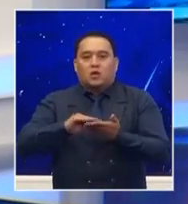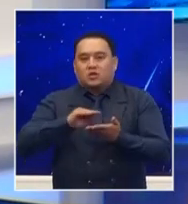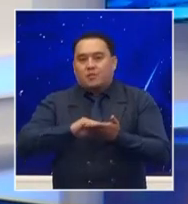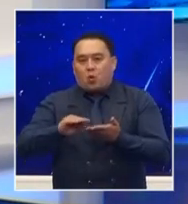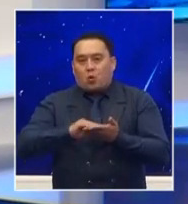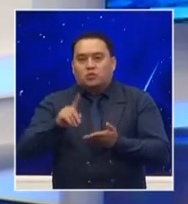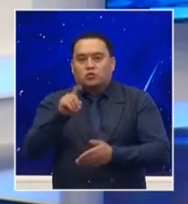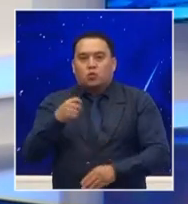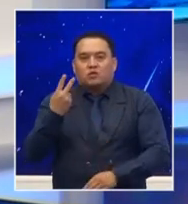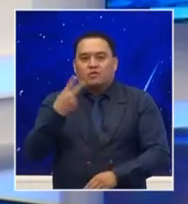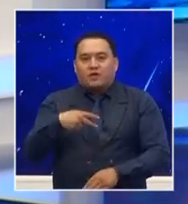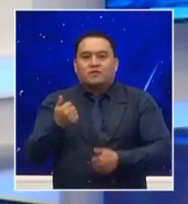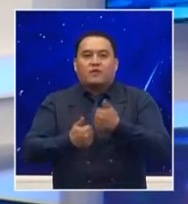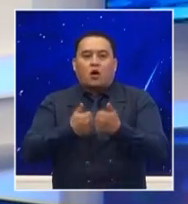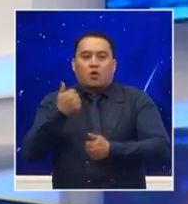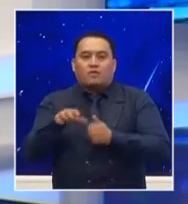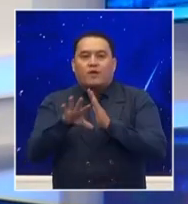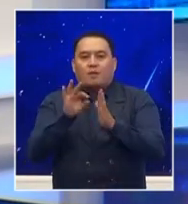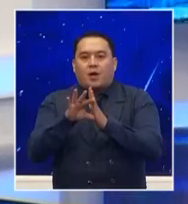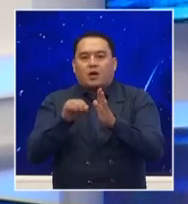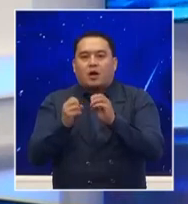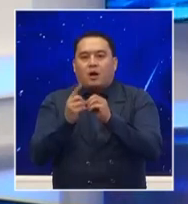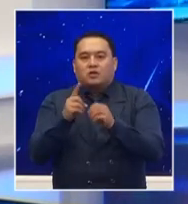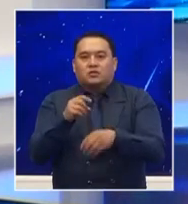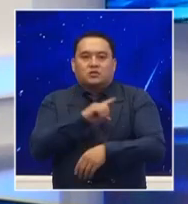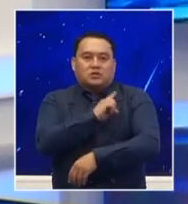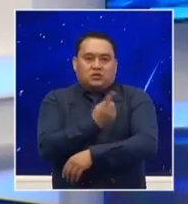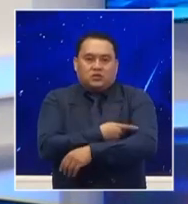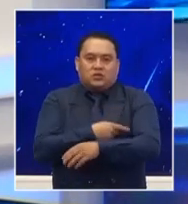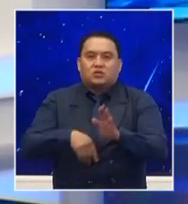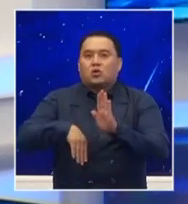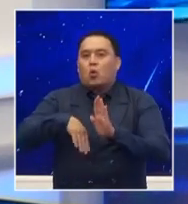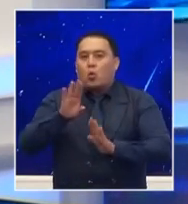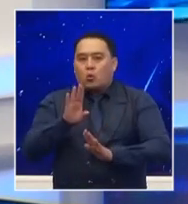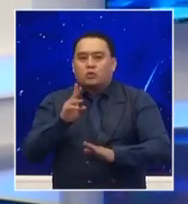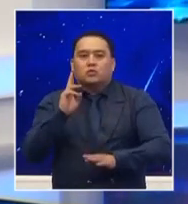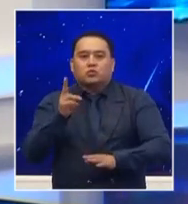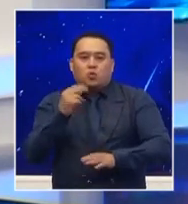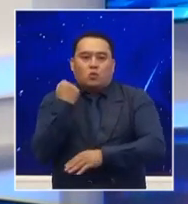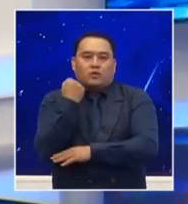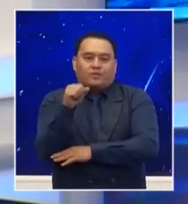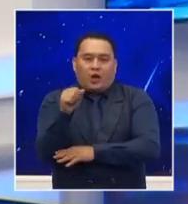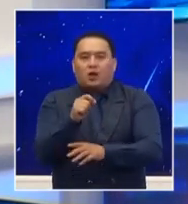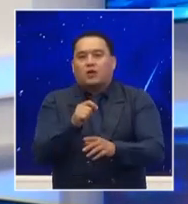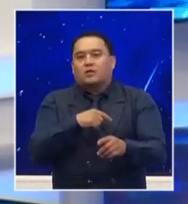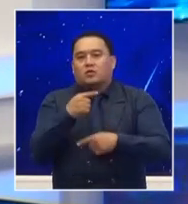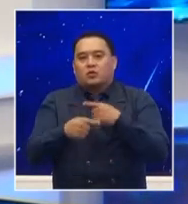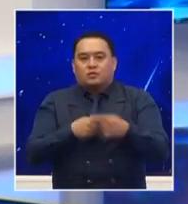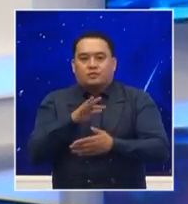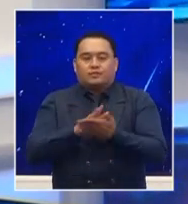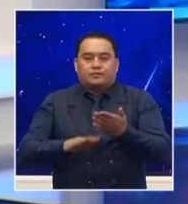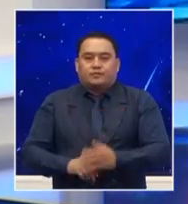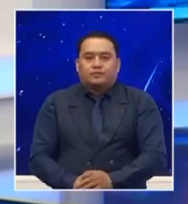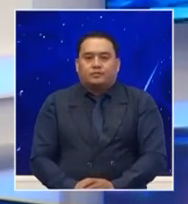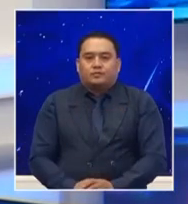масс-медиа. Из 120 конкурсантов выявили 11 сильнейших. Кто стал обладателем заветных статуэток, смотрите в материале